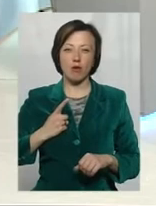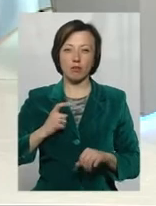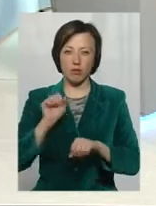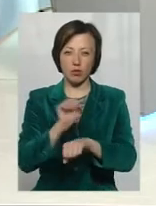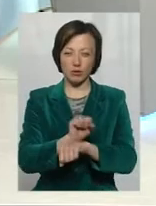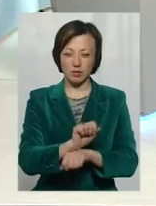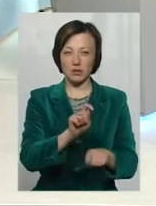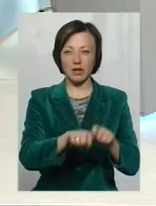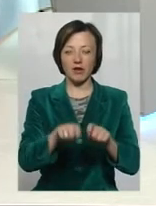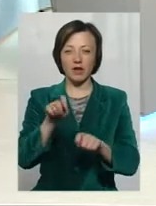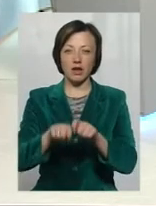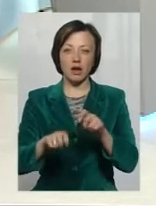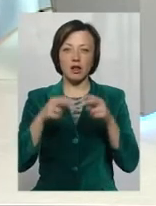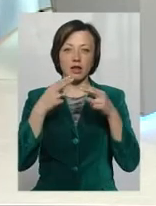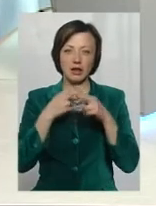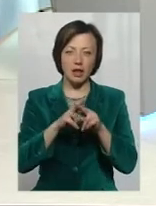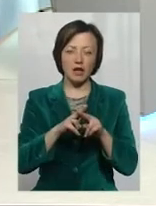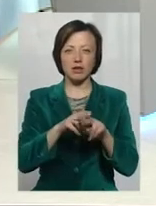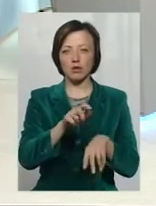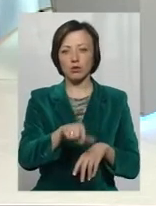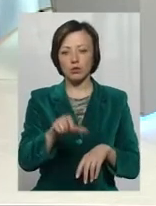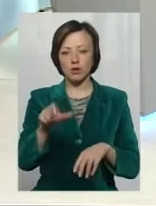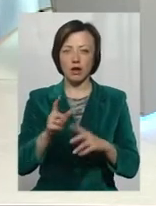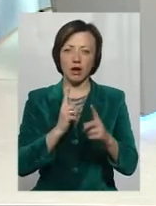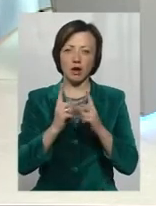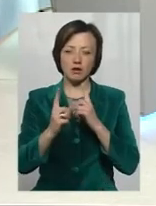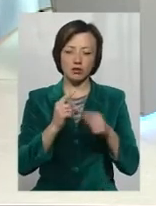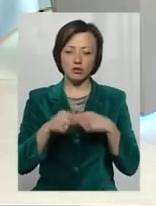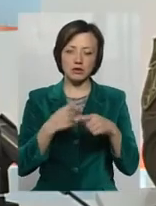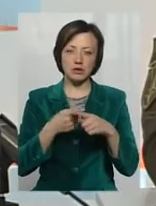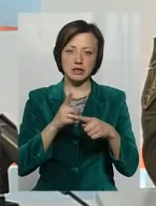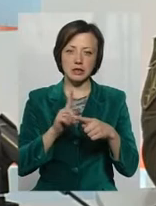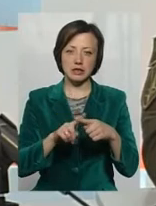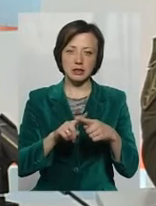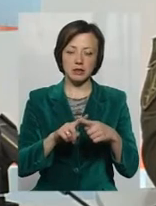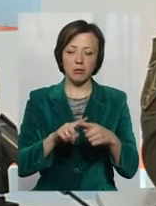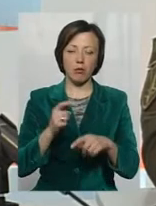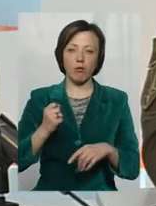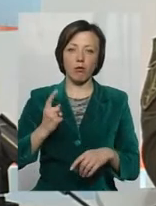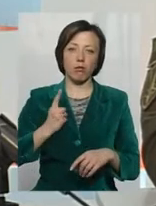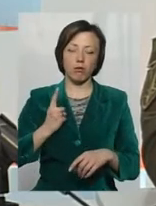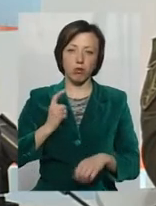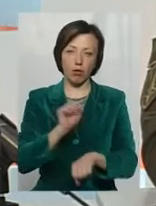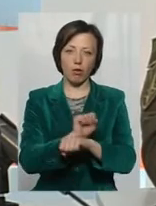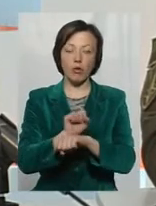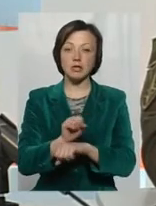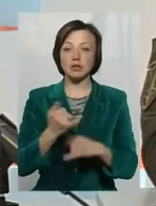відповідно техніку, людей, які проходили через ці блокпости. На сьогоднішній день у